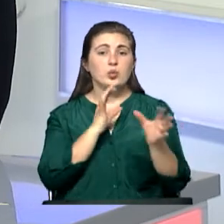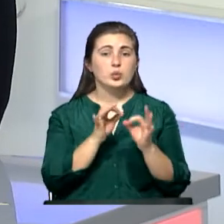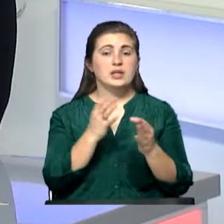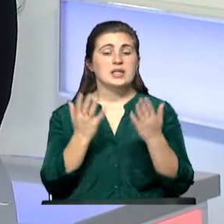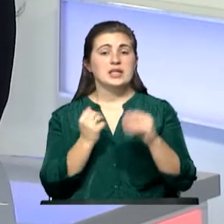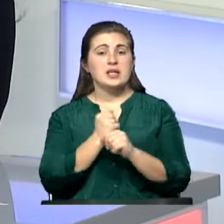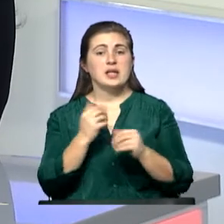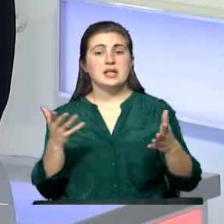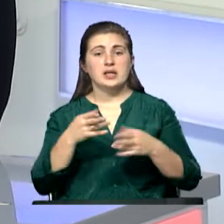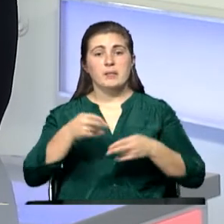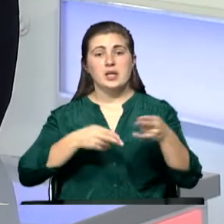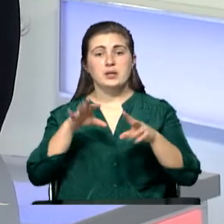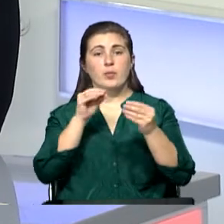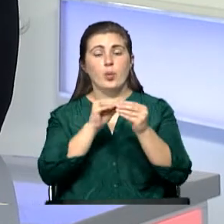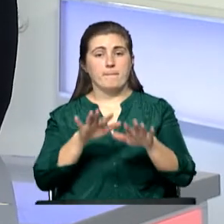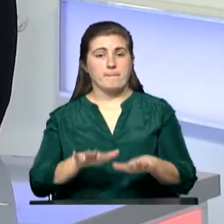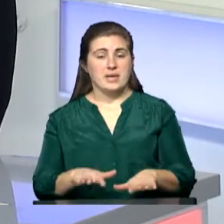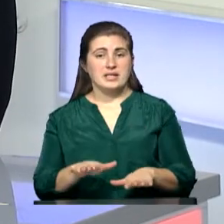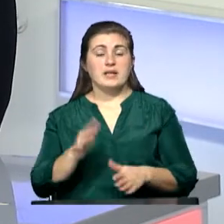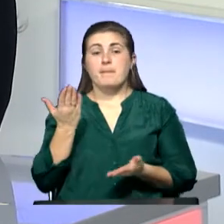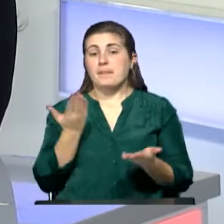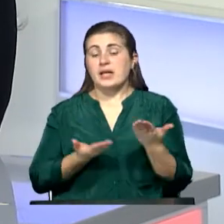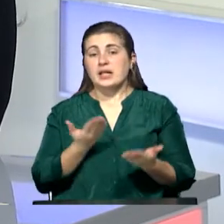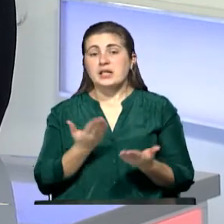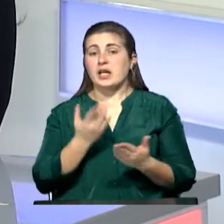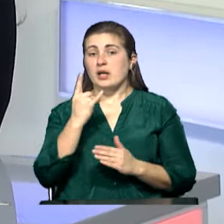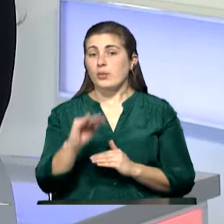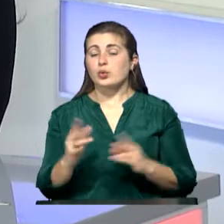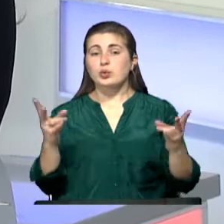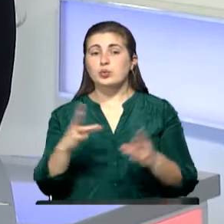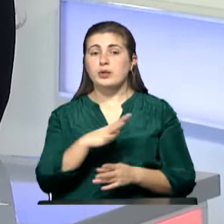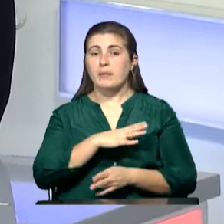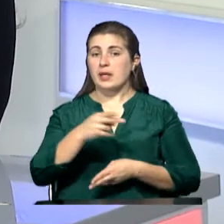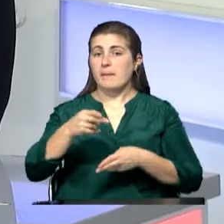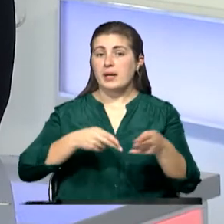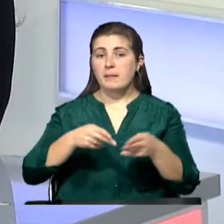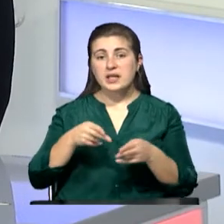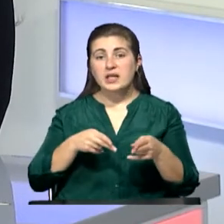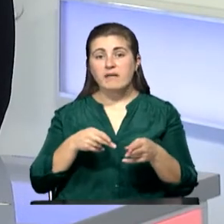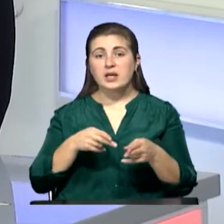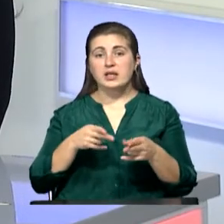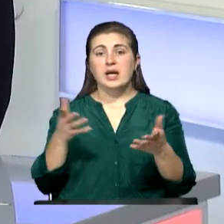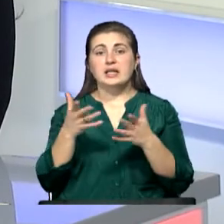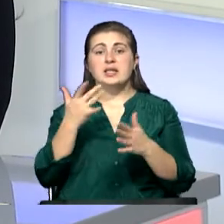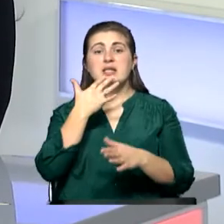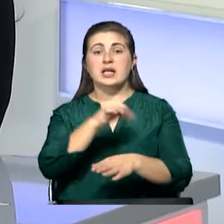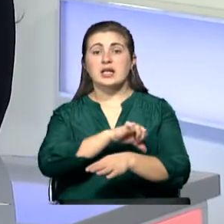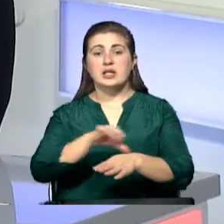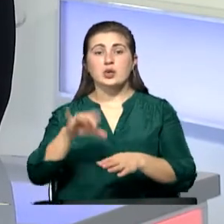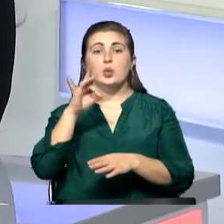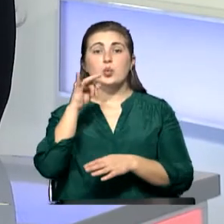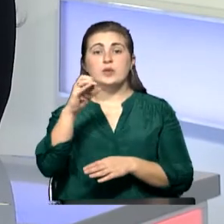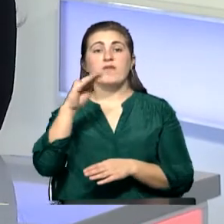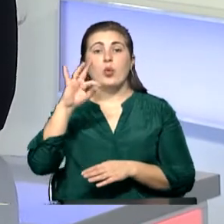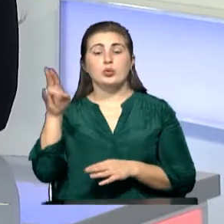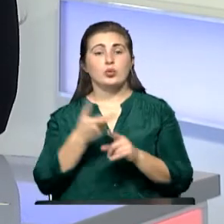делали какие-то операции по месту, или же ребенка нужно было прооперировать где-то за границей. Русфонд очень